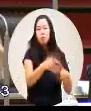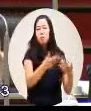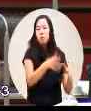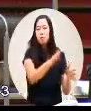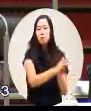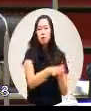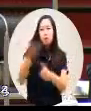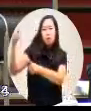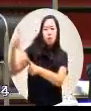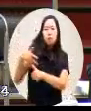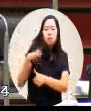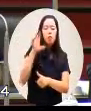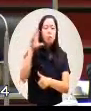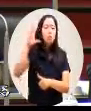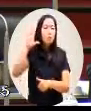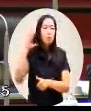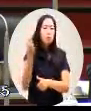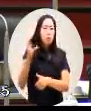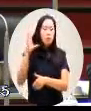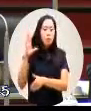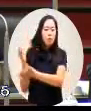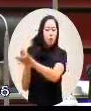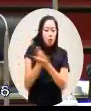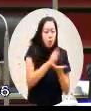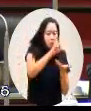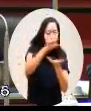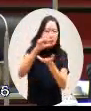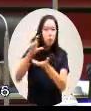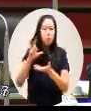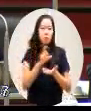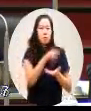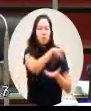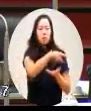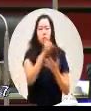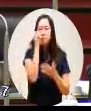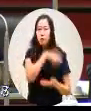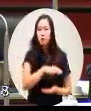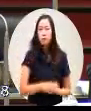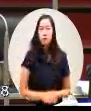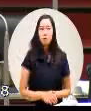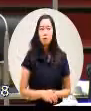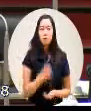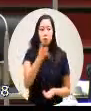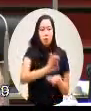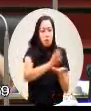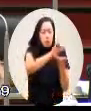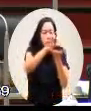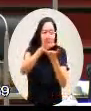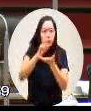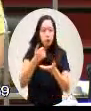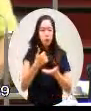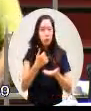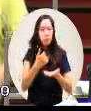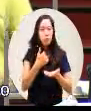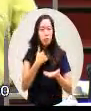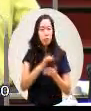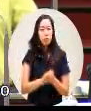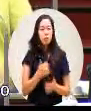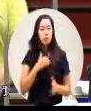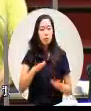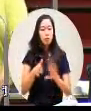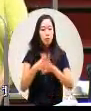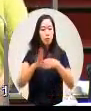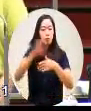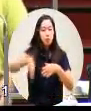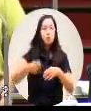体来修理议员，这个很不好，这个、很不好。你啊，用这修理了家己，起码这刘亚平经